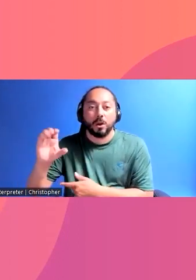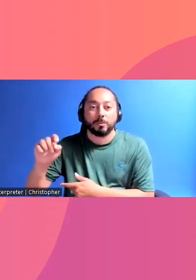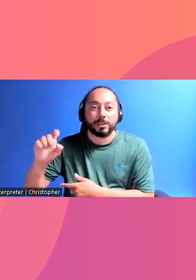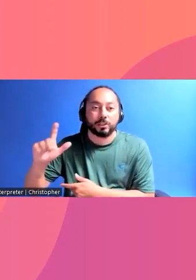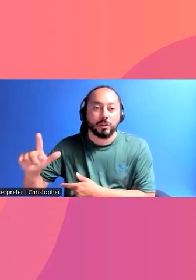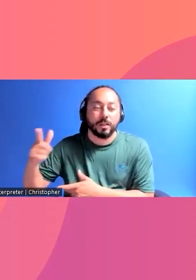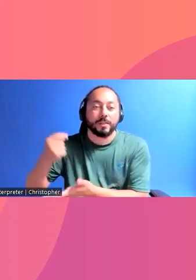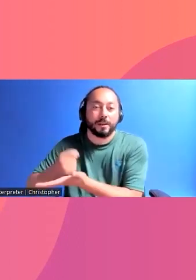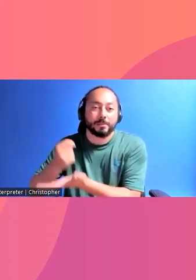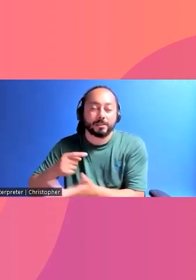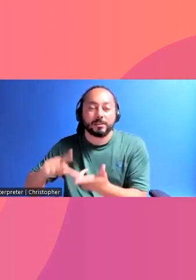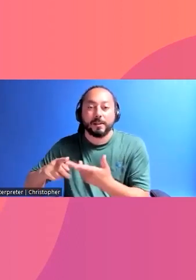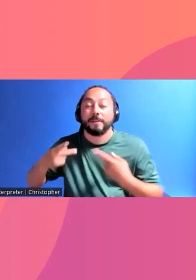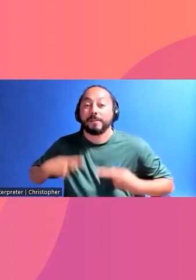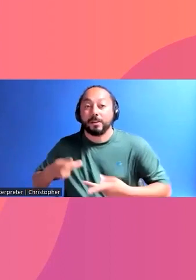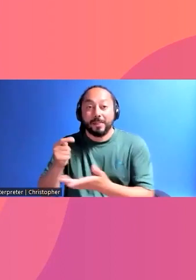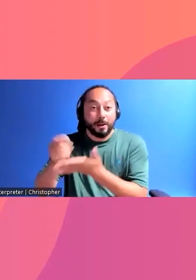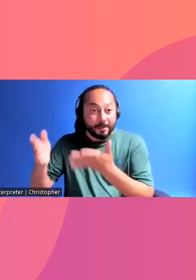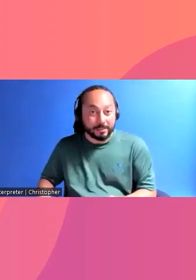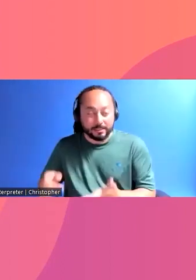exemple, infirmiers, infirmières,